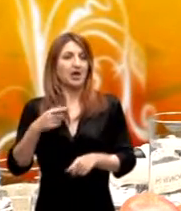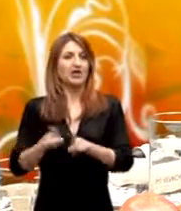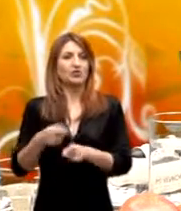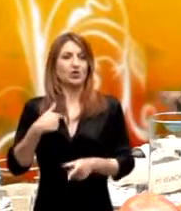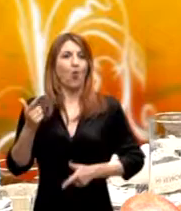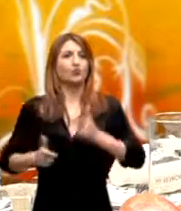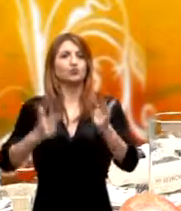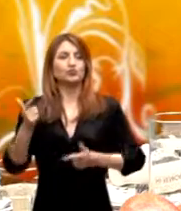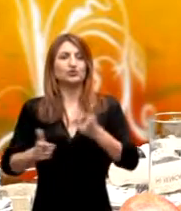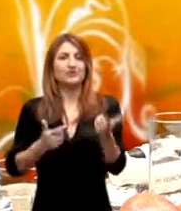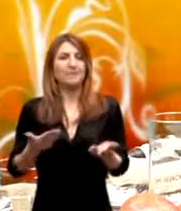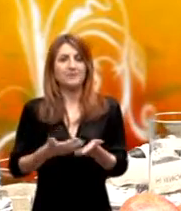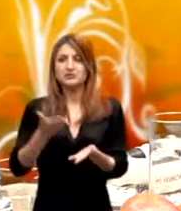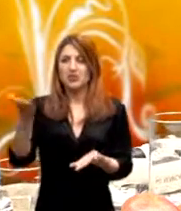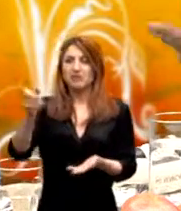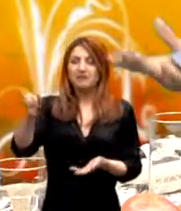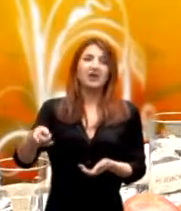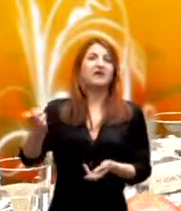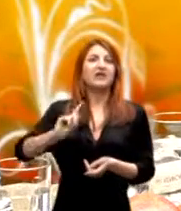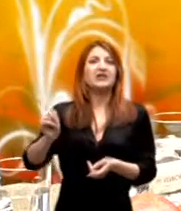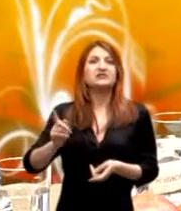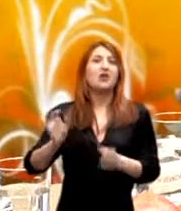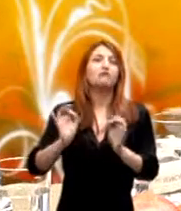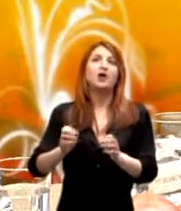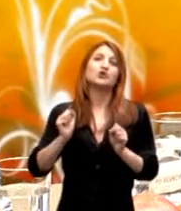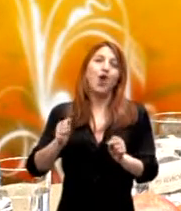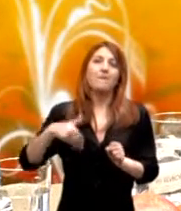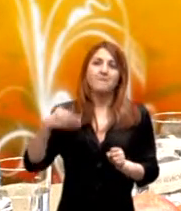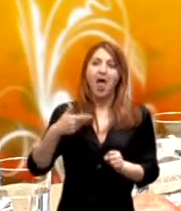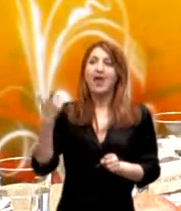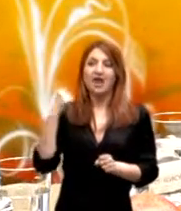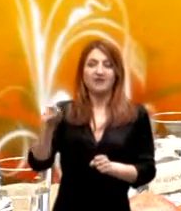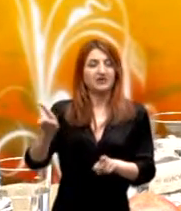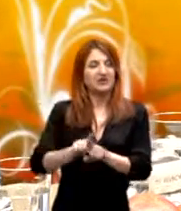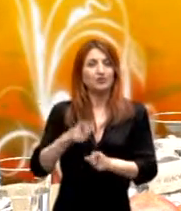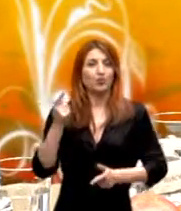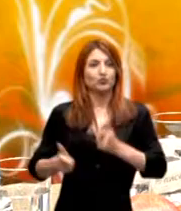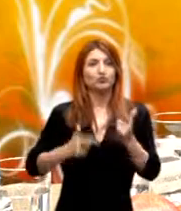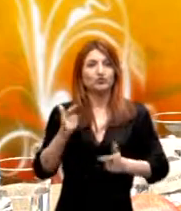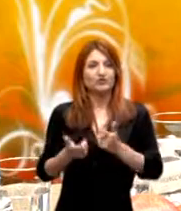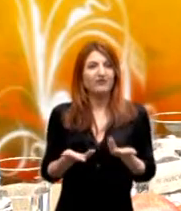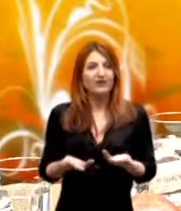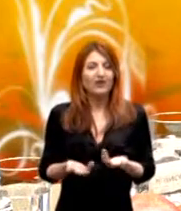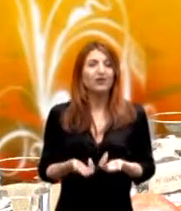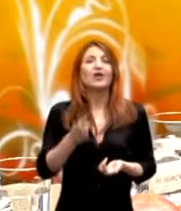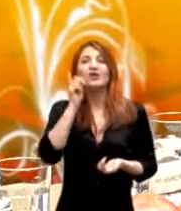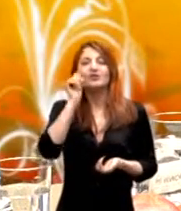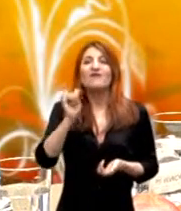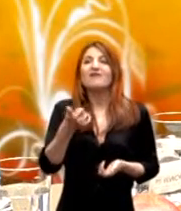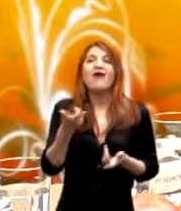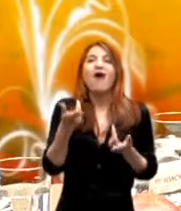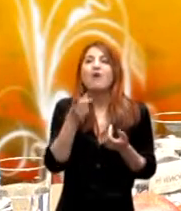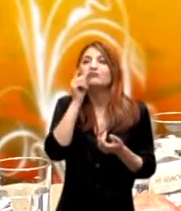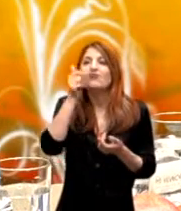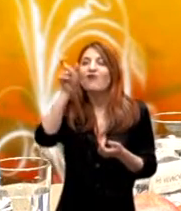Vi uživate sjajno, a isto niste više onako jako mladi, jel da? Prema tome, čovjek je biće